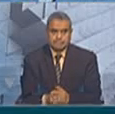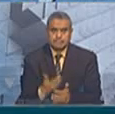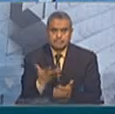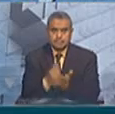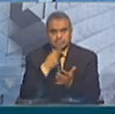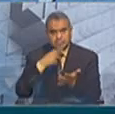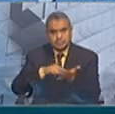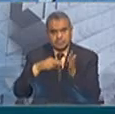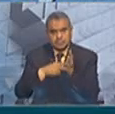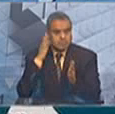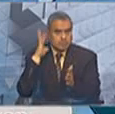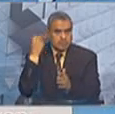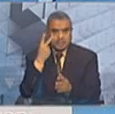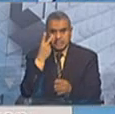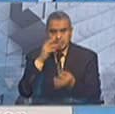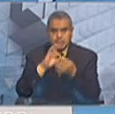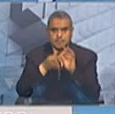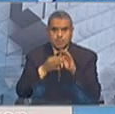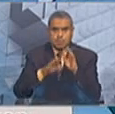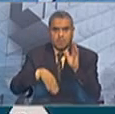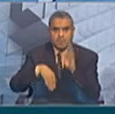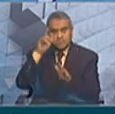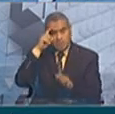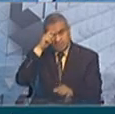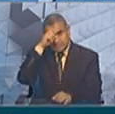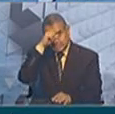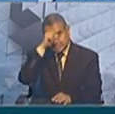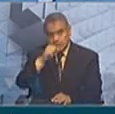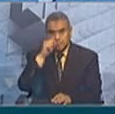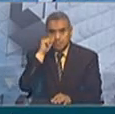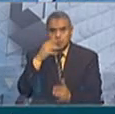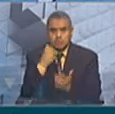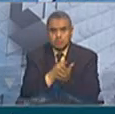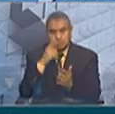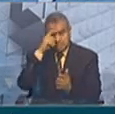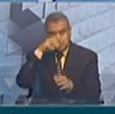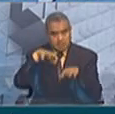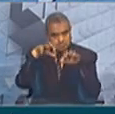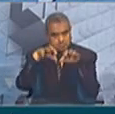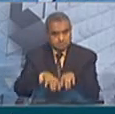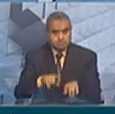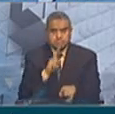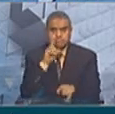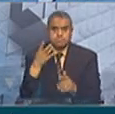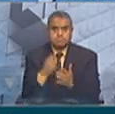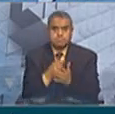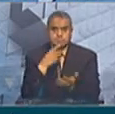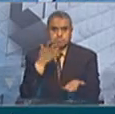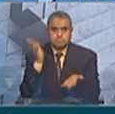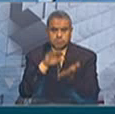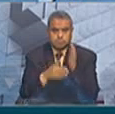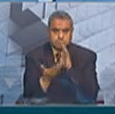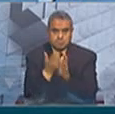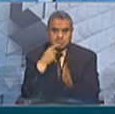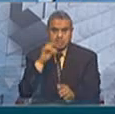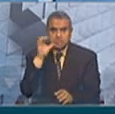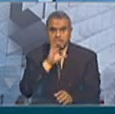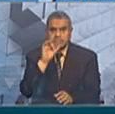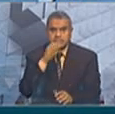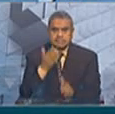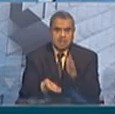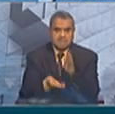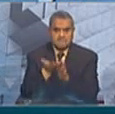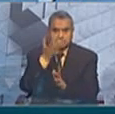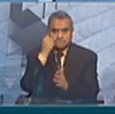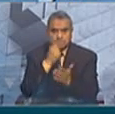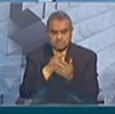بالقطع رقم 1,000,000 حالة وفاة غير متصور، لكنه غير مستحيل، لأننا فقدنا 1,000,000 شخص في 9 شهور،